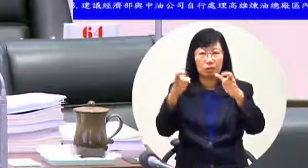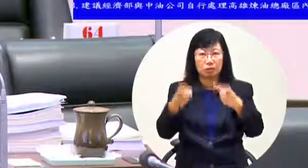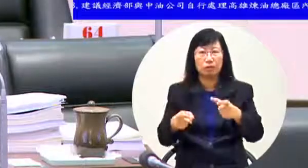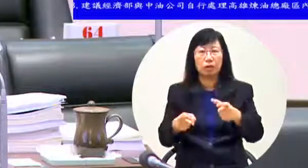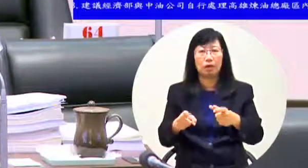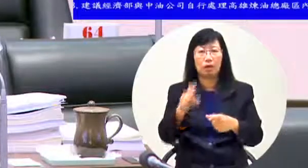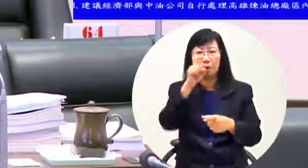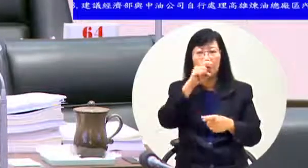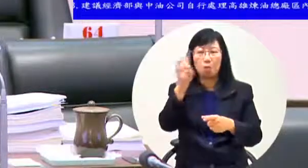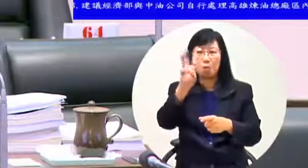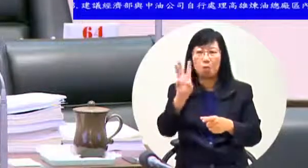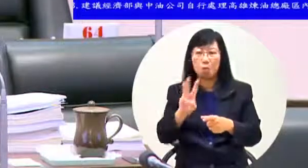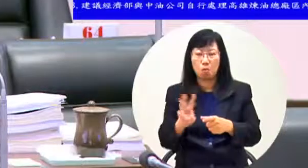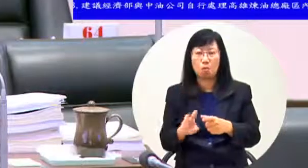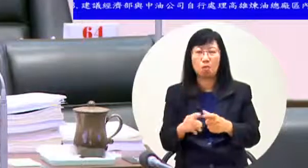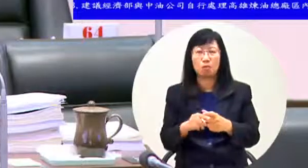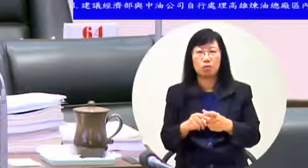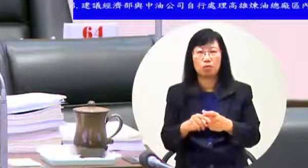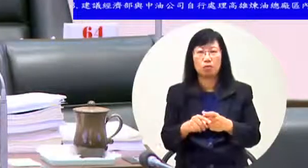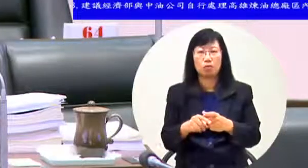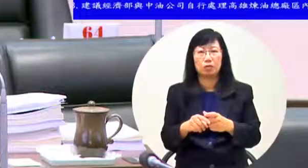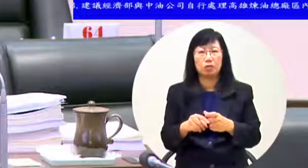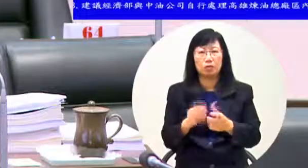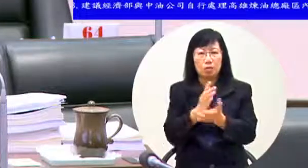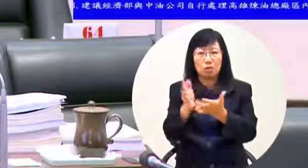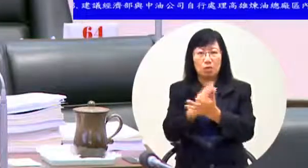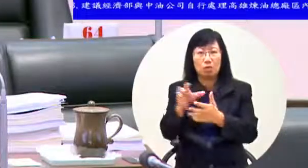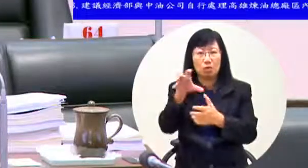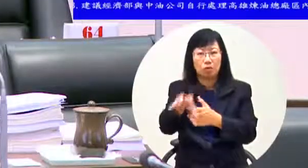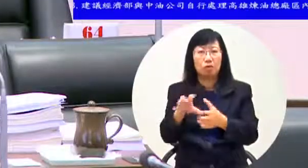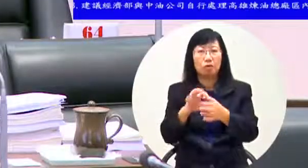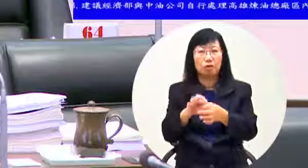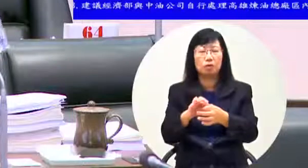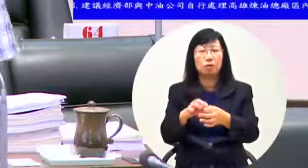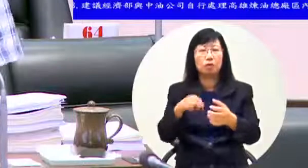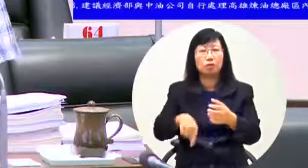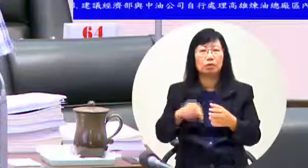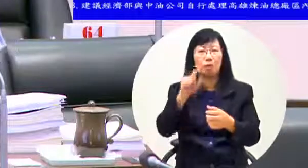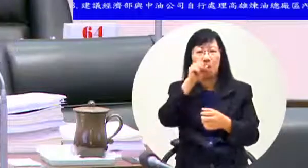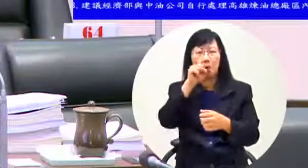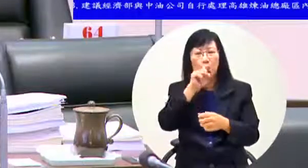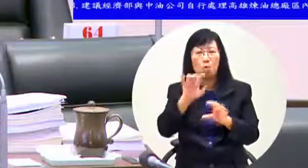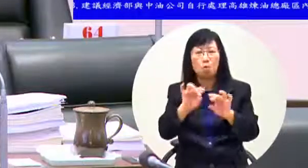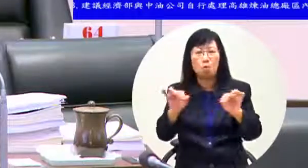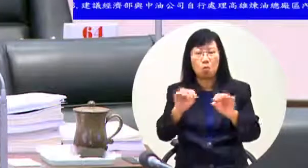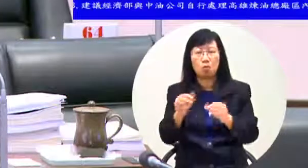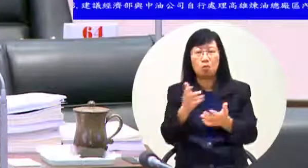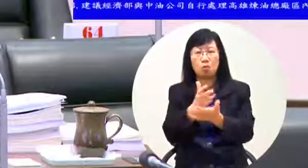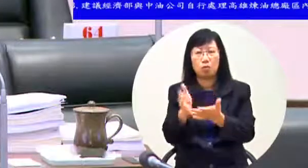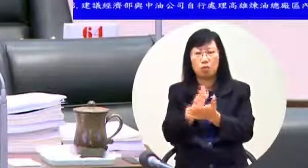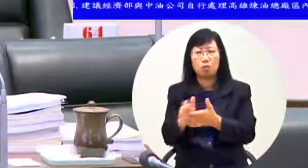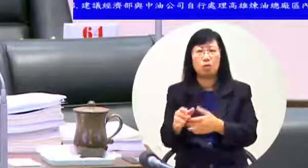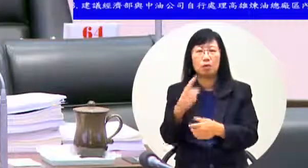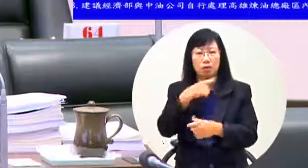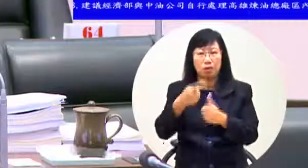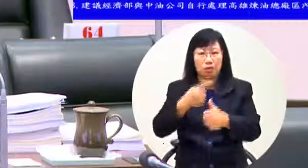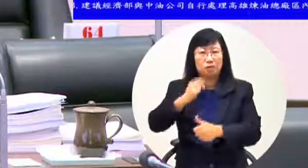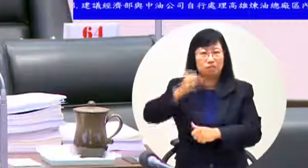的污土的处理厂，这绝对该先控制。哦，市